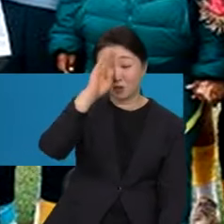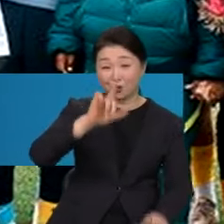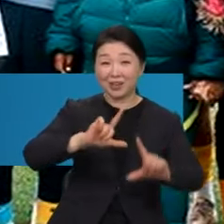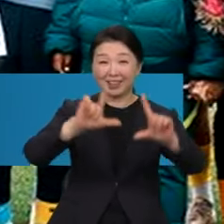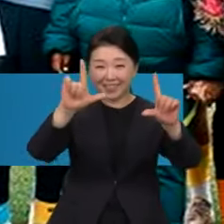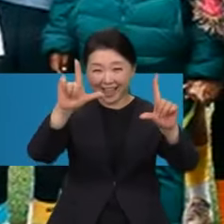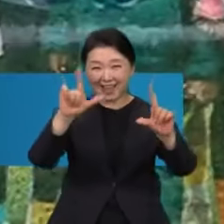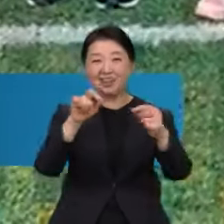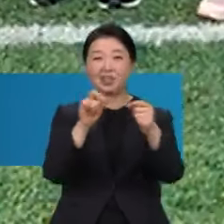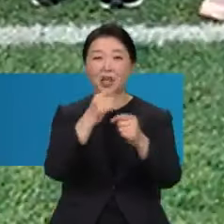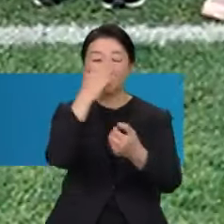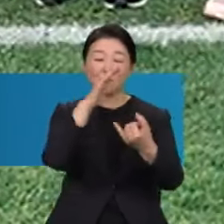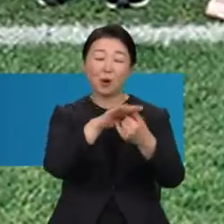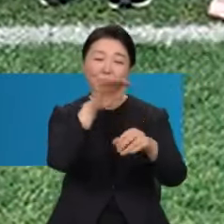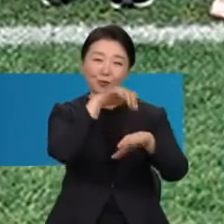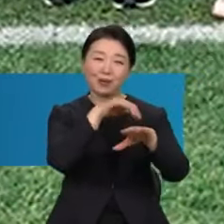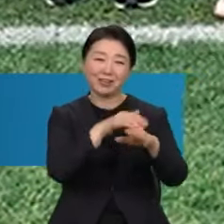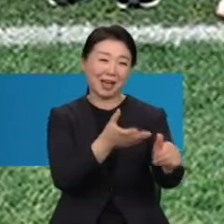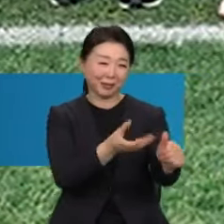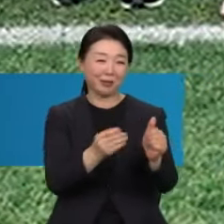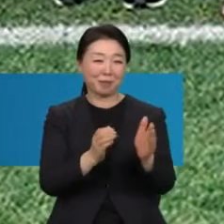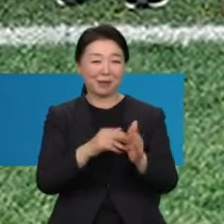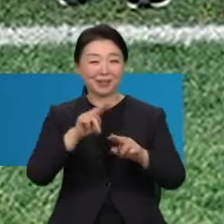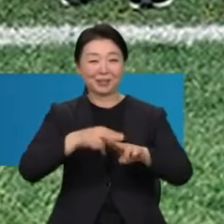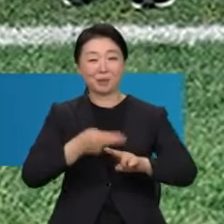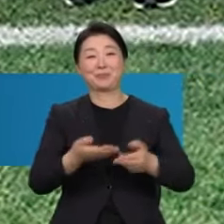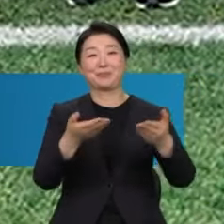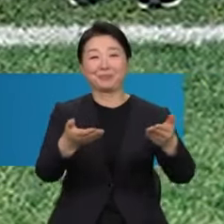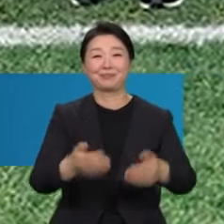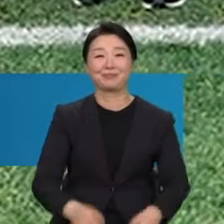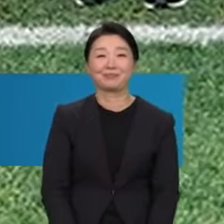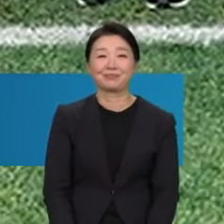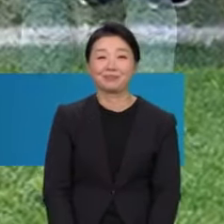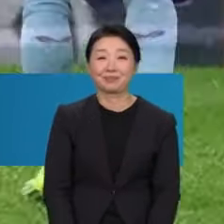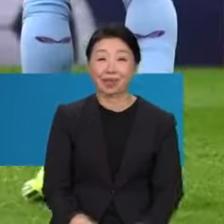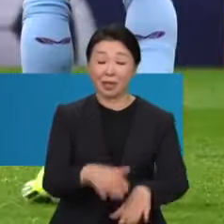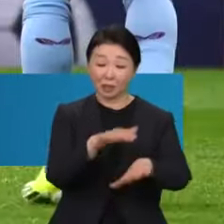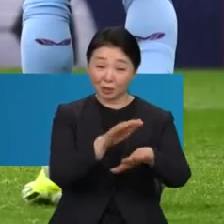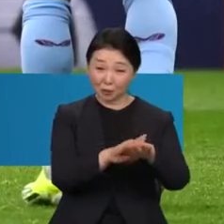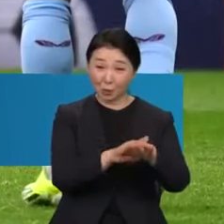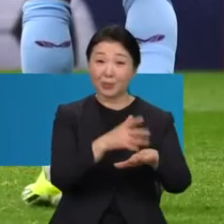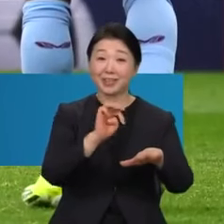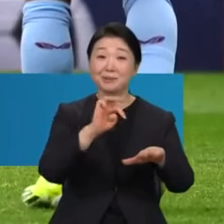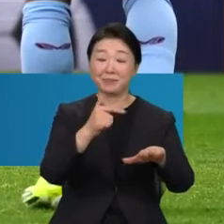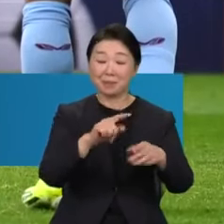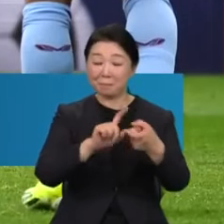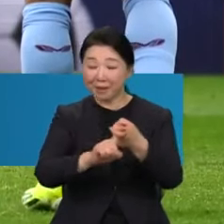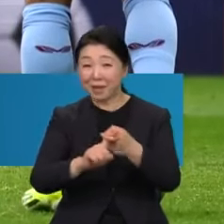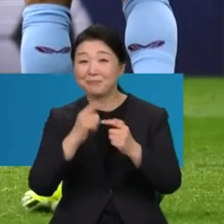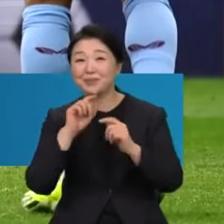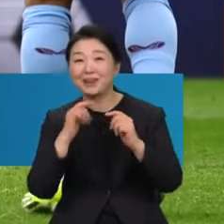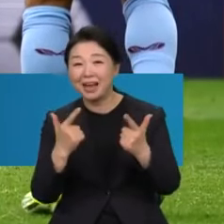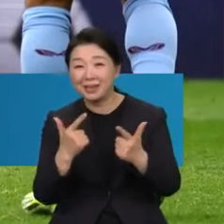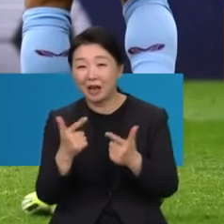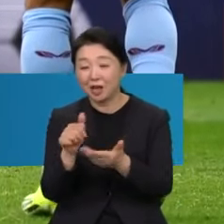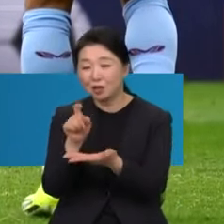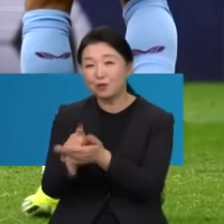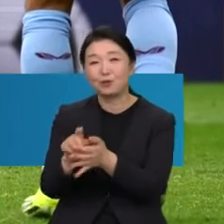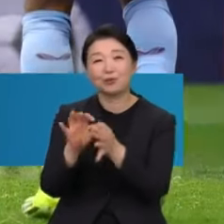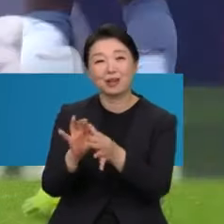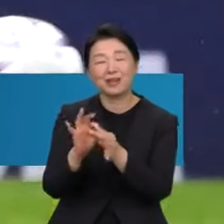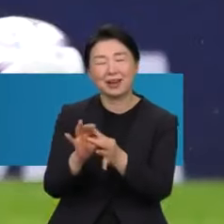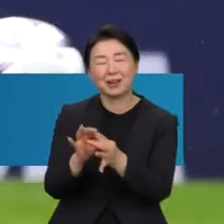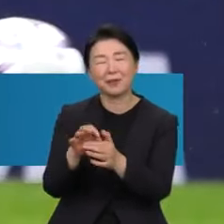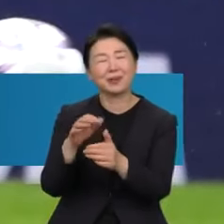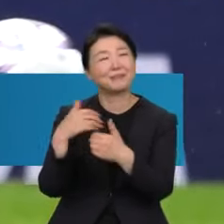앞두고 청소년들을 훈련장에 초대해 선물을 한 겁니다. 손흥민은 팬들뿐만 아니라 축구 시장에서도 가만